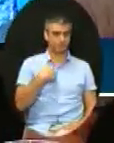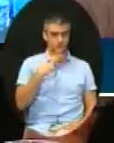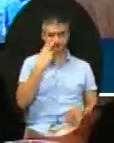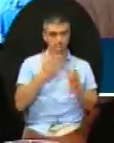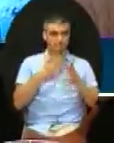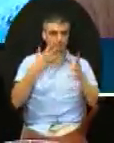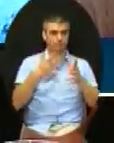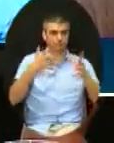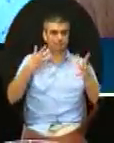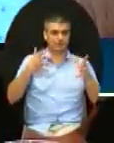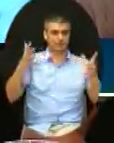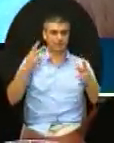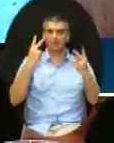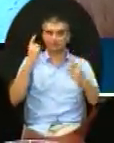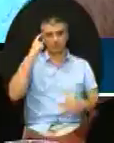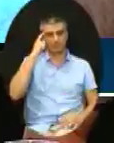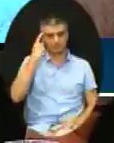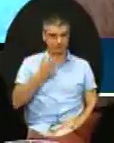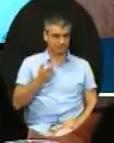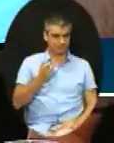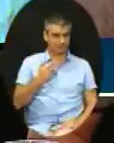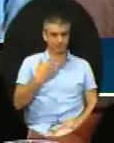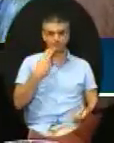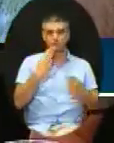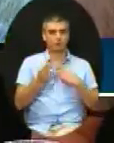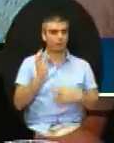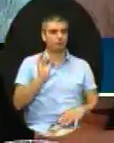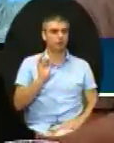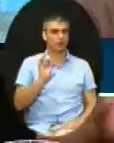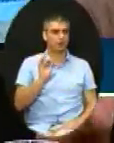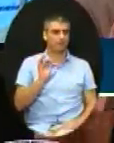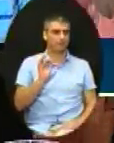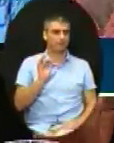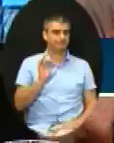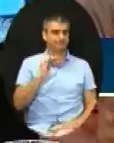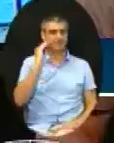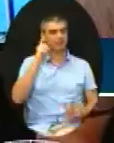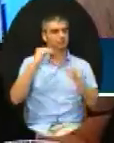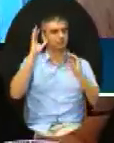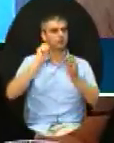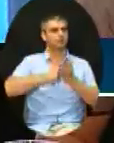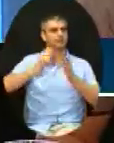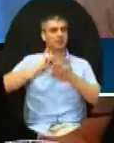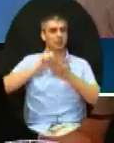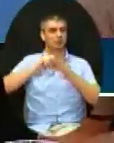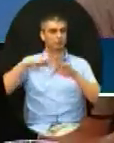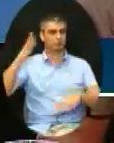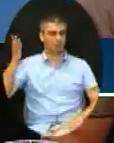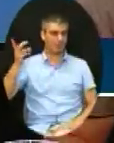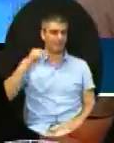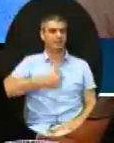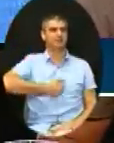גדל. ועיקר מדאיג, החוסר תגובה מהרמות הכי גבוהות של משרד ראש הממשלה,